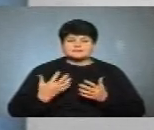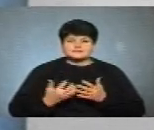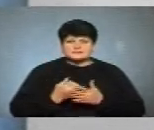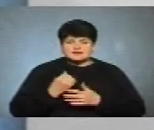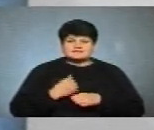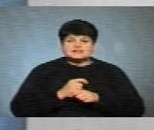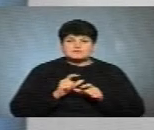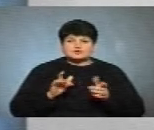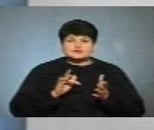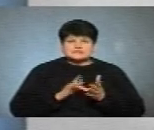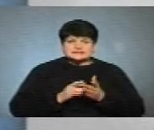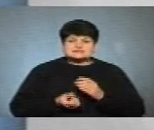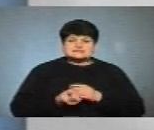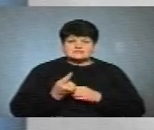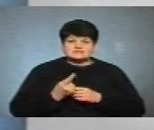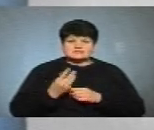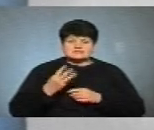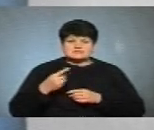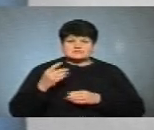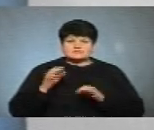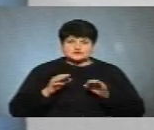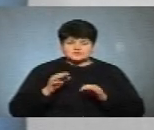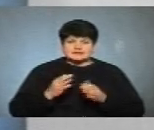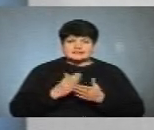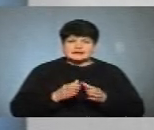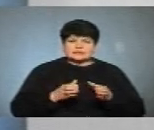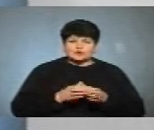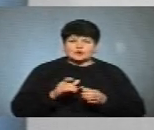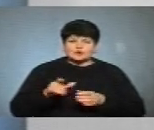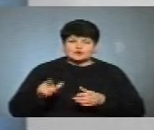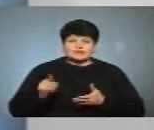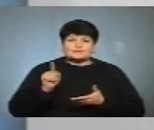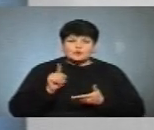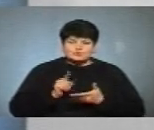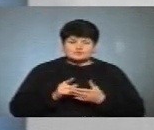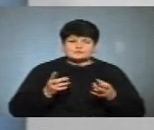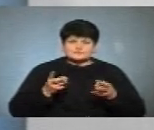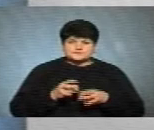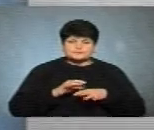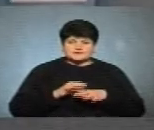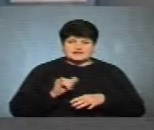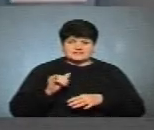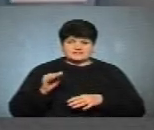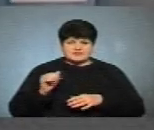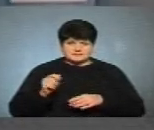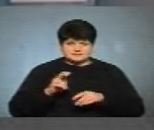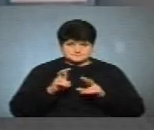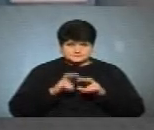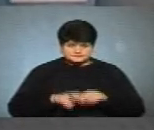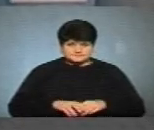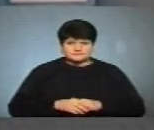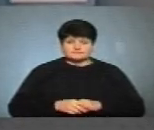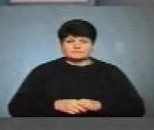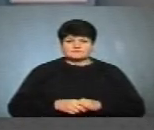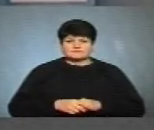лабораторному центрі з'явився цей 31%? Є категорія людей, яким обов'язково треба проводити ІФА-дослідження. Це